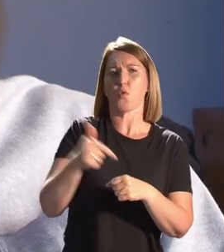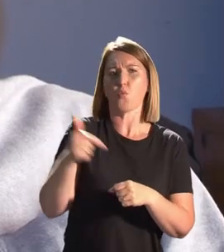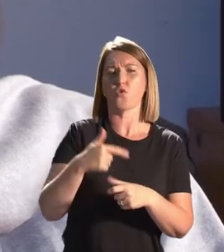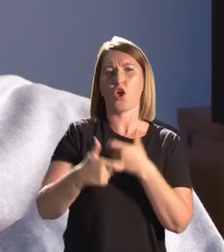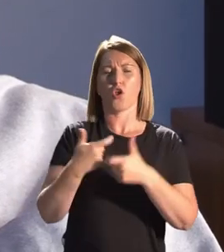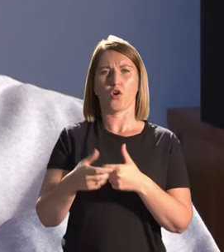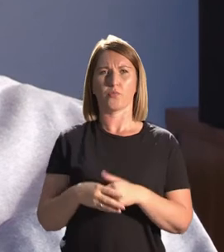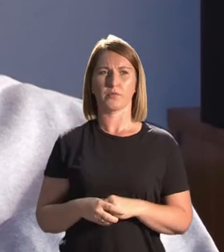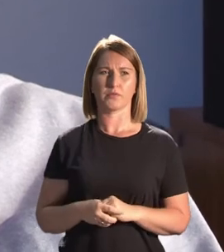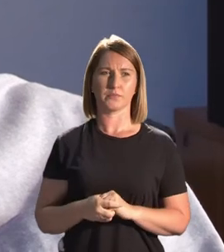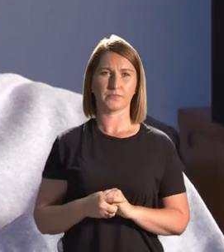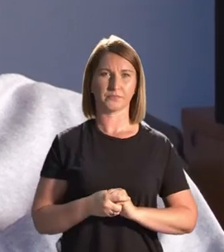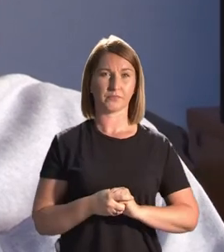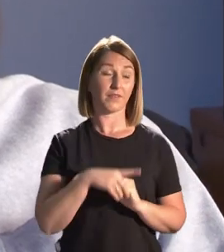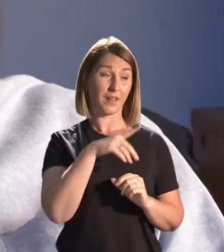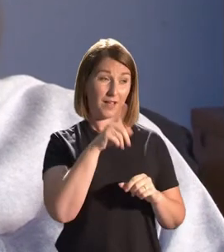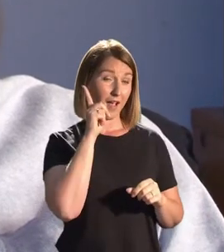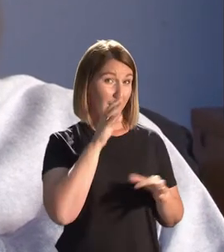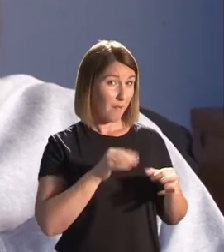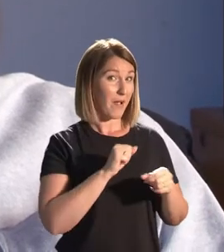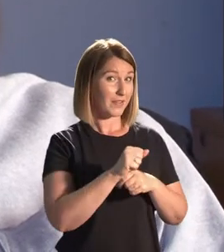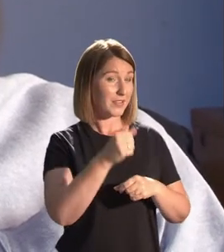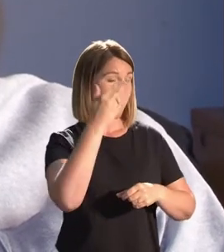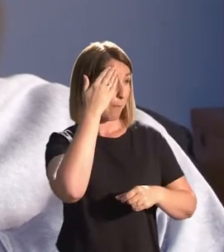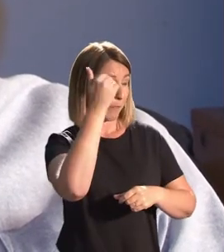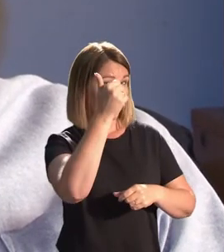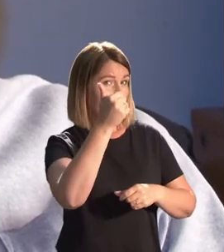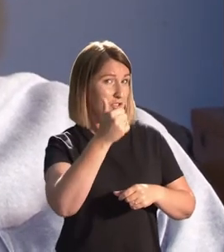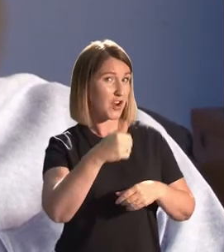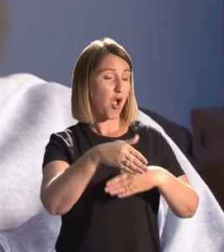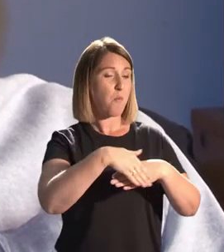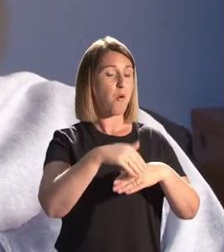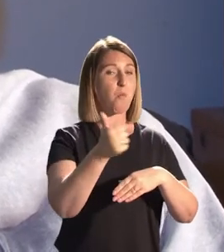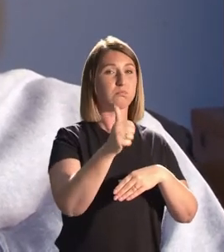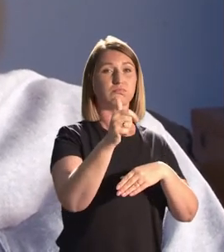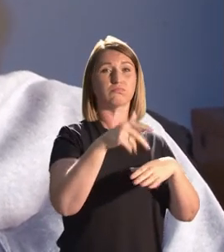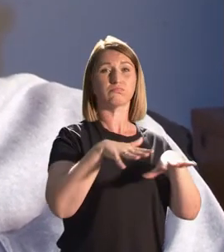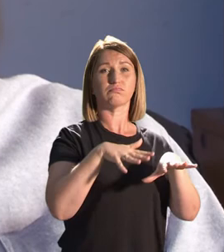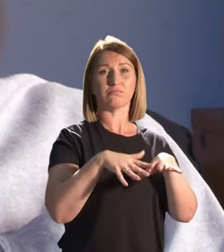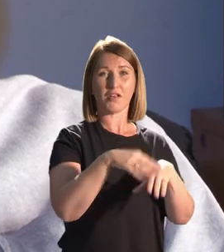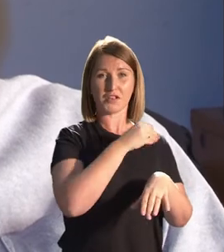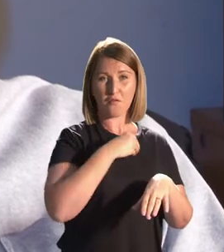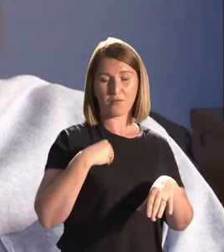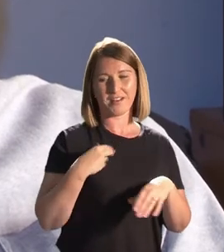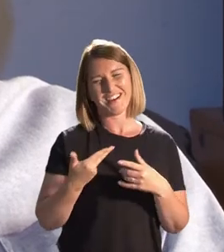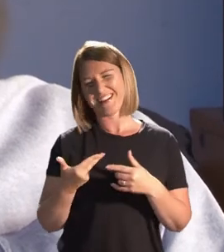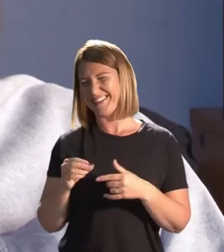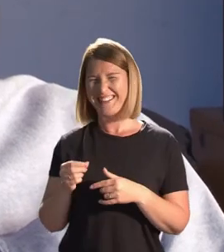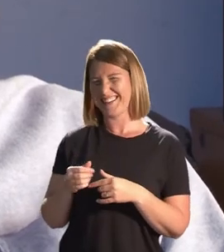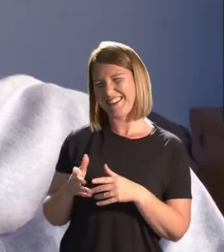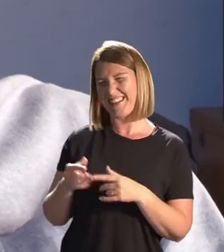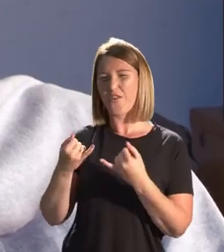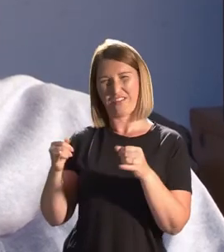dziedzinach tutaj do absolutnej czołówki w Polsce. Nie, no bez przesady. Trudno to określić, to